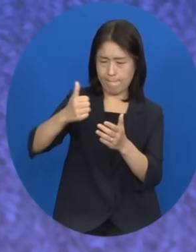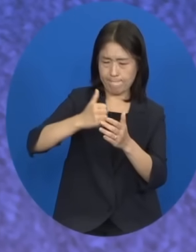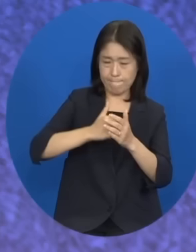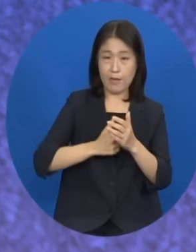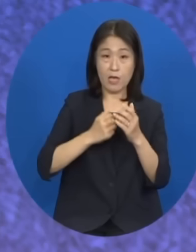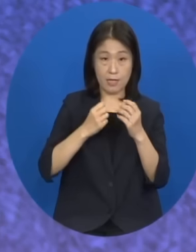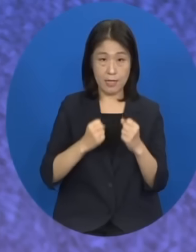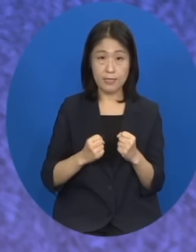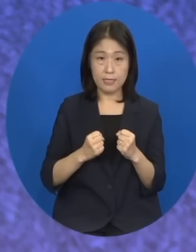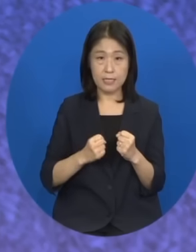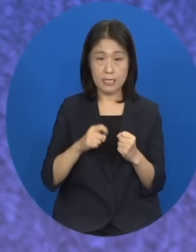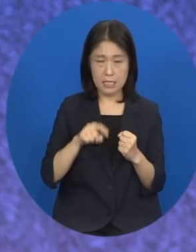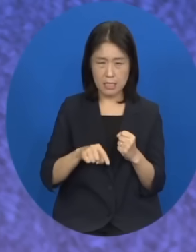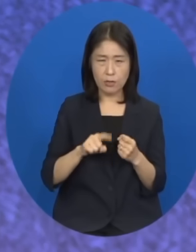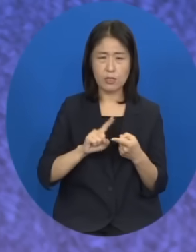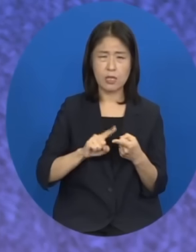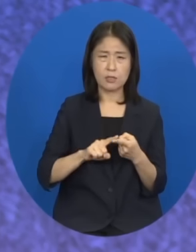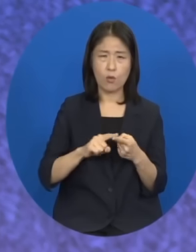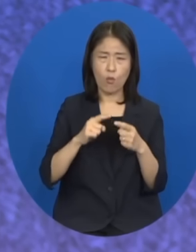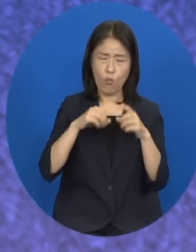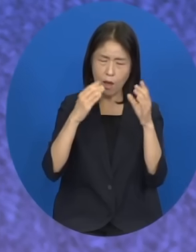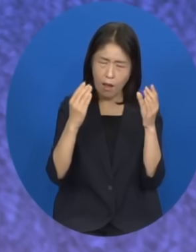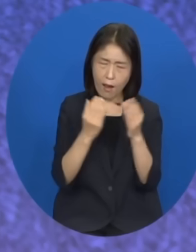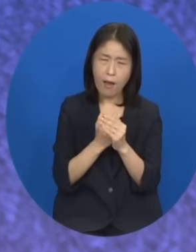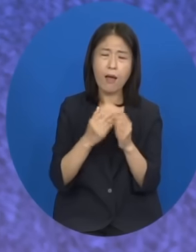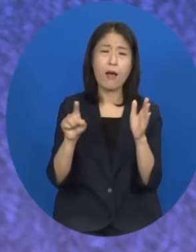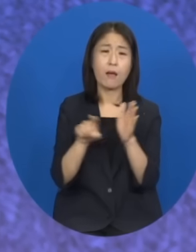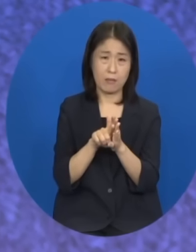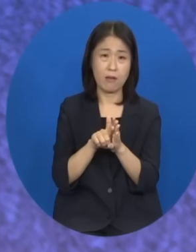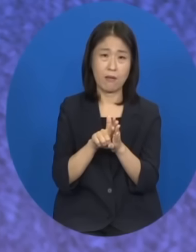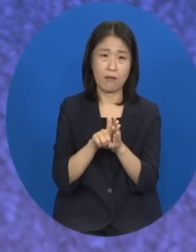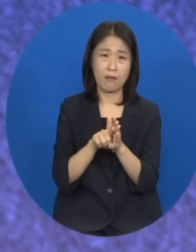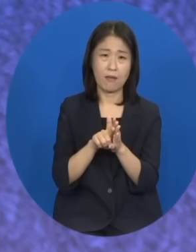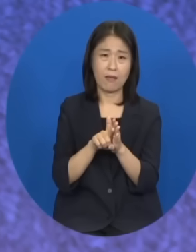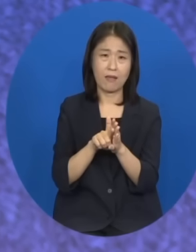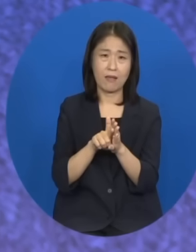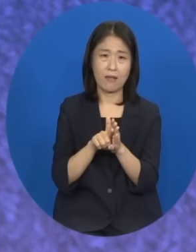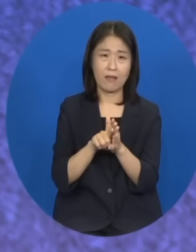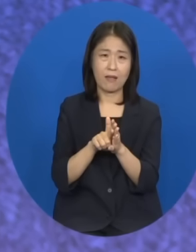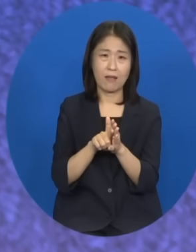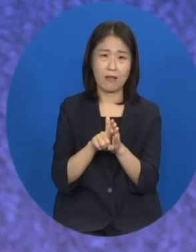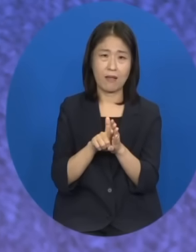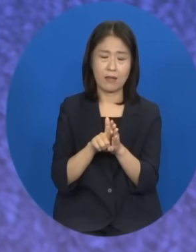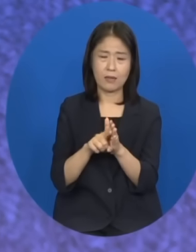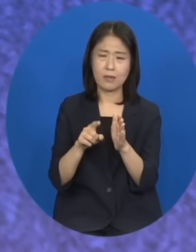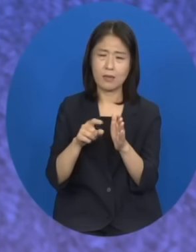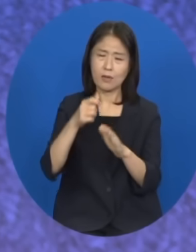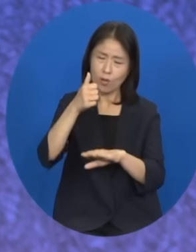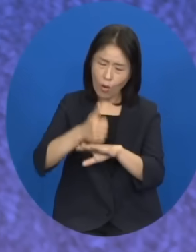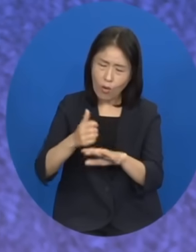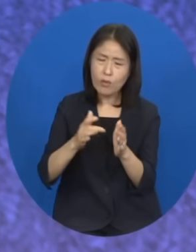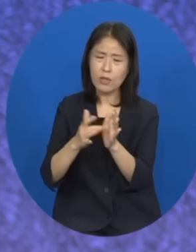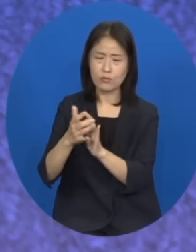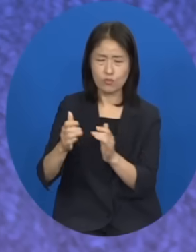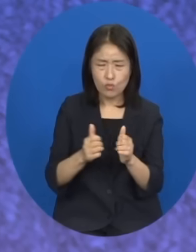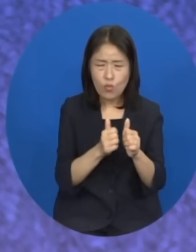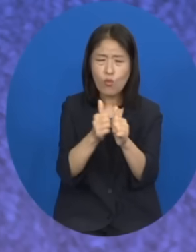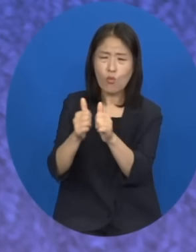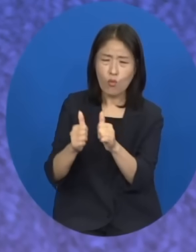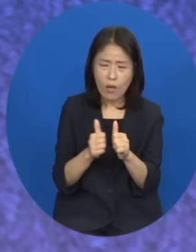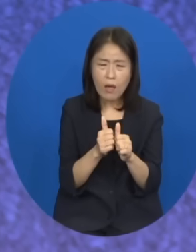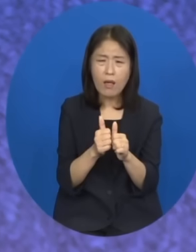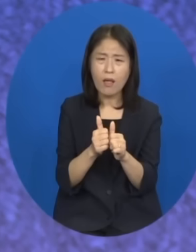이 사실이 정말 믿어지면 아니 그게 어려울 수가 뭐가 있겠어요. 믿는 것처럼 쉬운